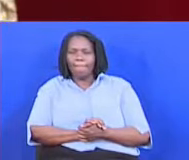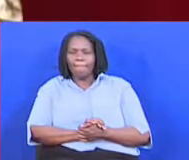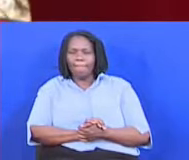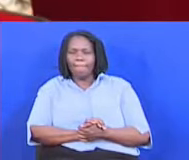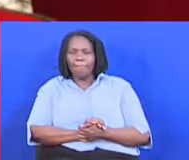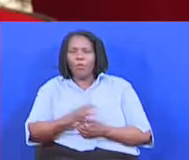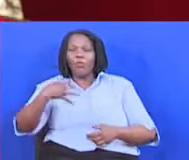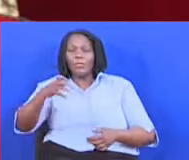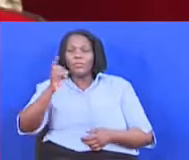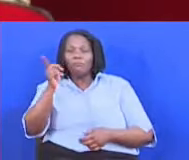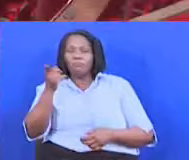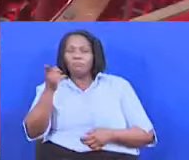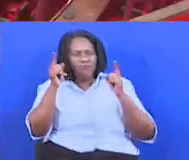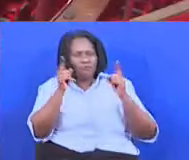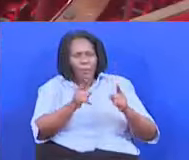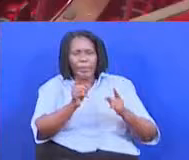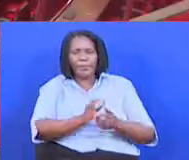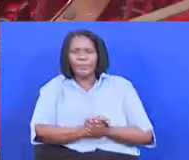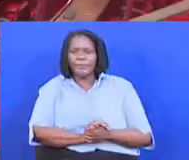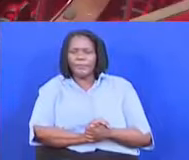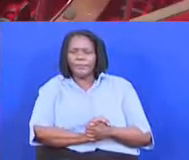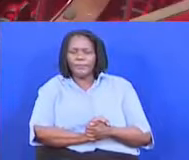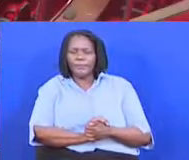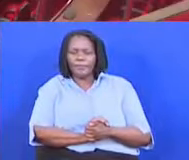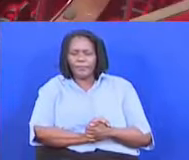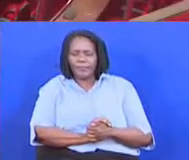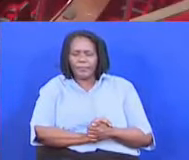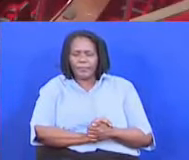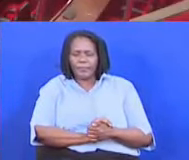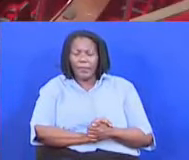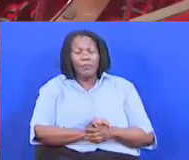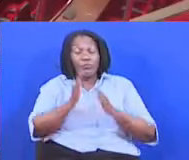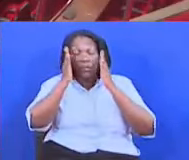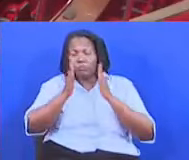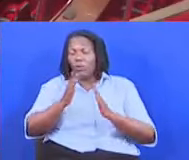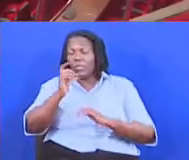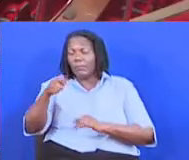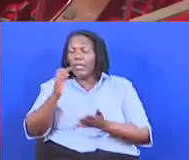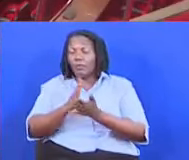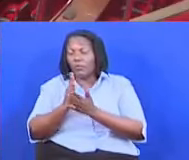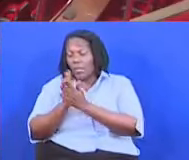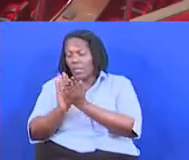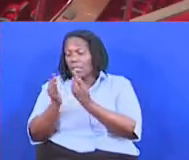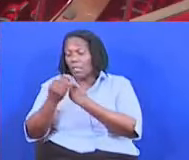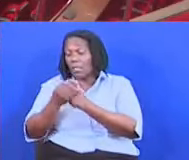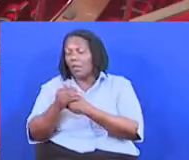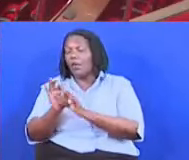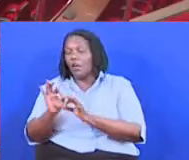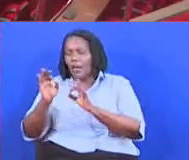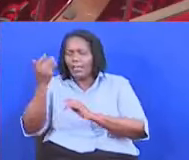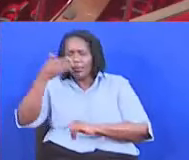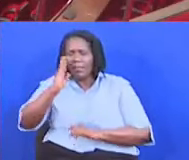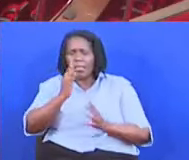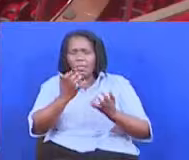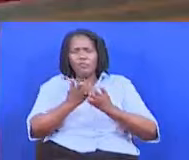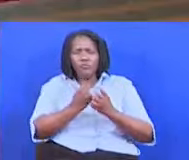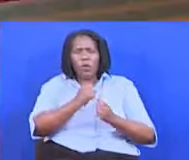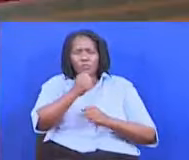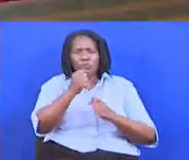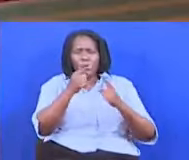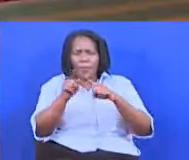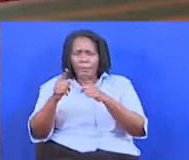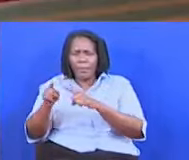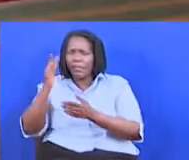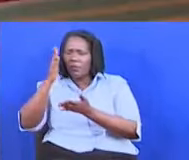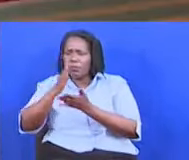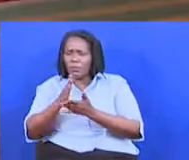Mheshimiwa Waziri, majibu kwa kifupi. Mheshimiwa Spika, ni kweli kinga ni bora kuliko tiba. Serikali inaendelea kuchukua hatua